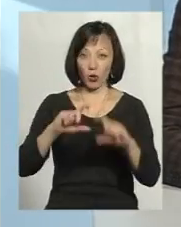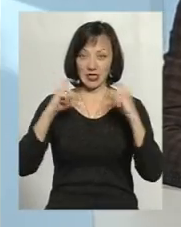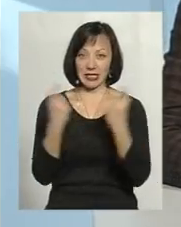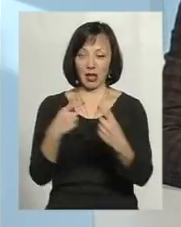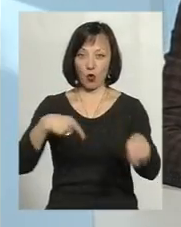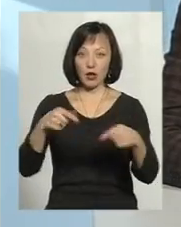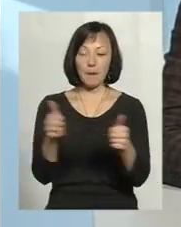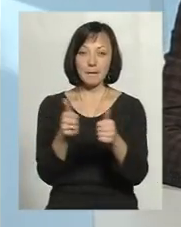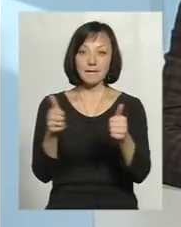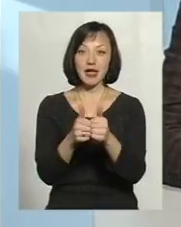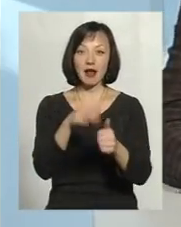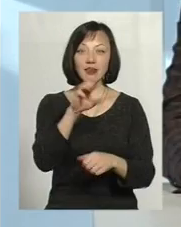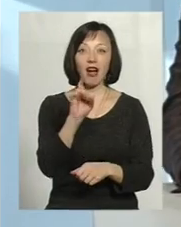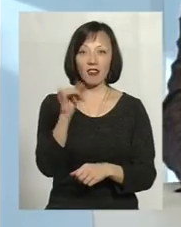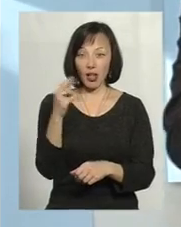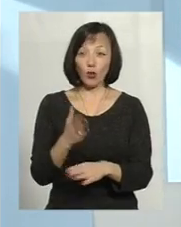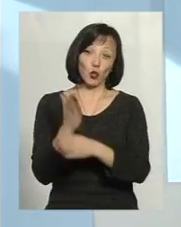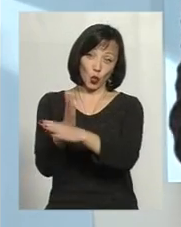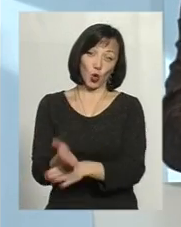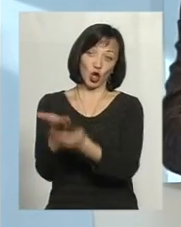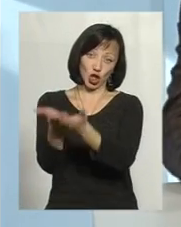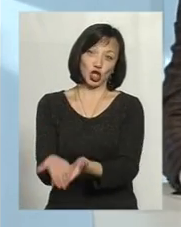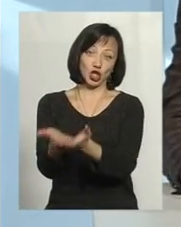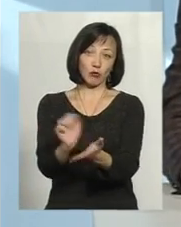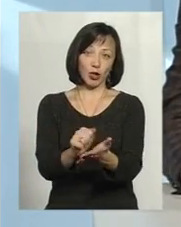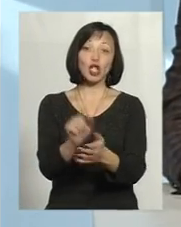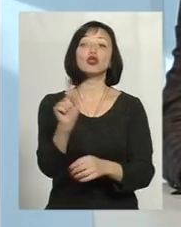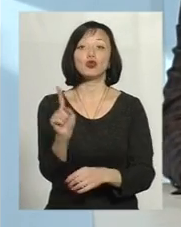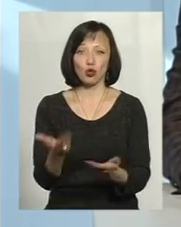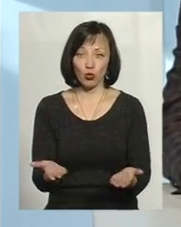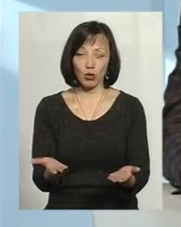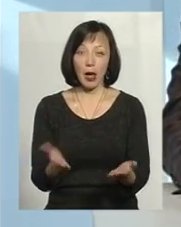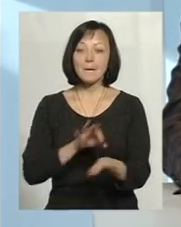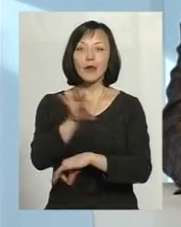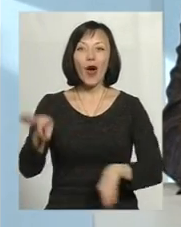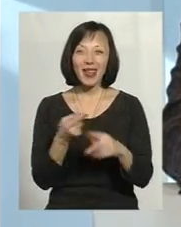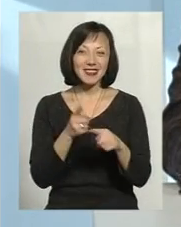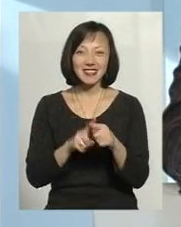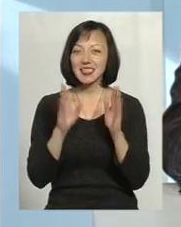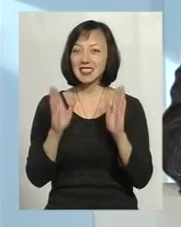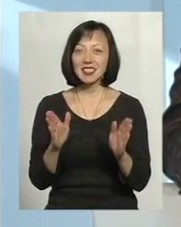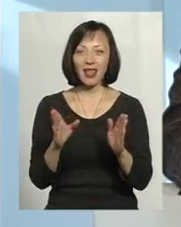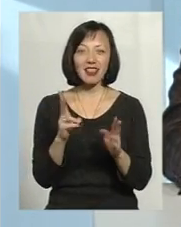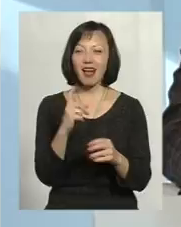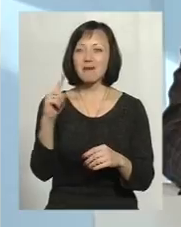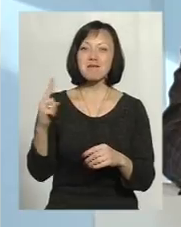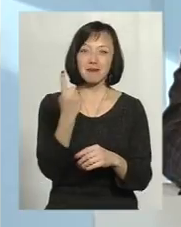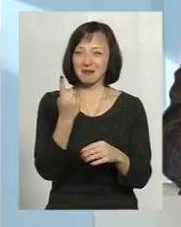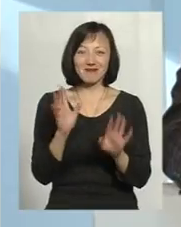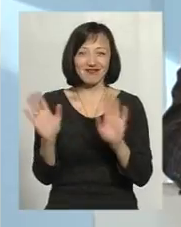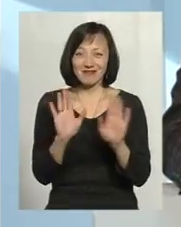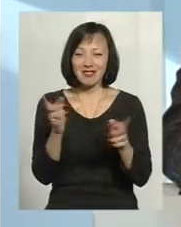біля супермаркету Таврія. Ну, лежить собі 100 з паперів. І що з того? Проект це тільки навіть не крок, це